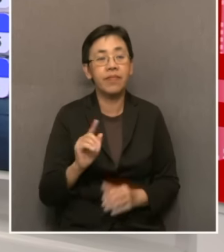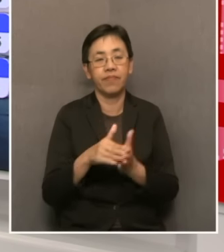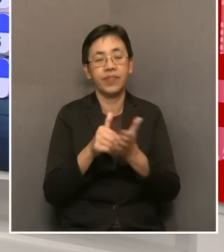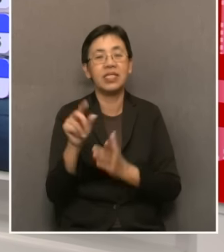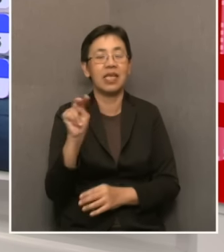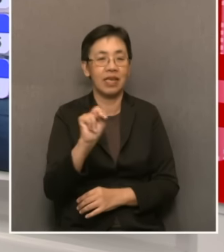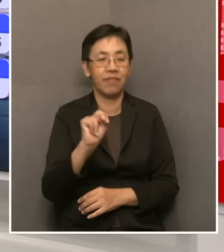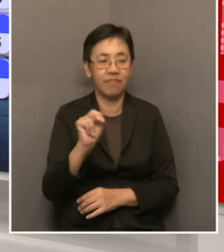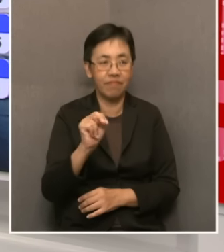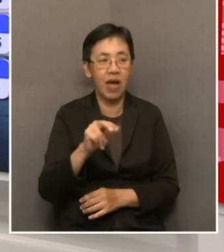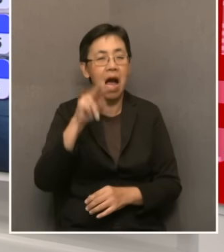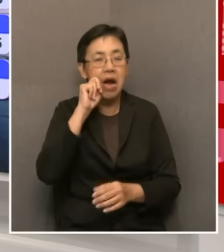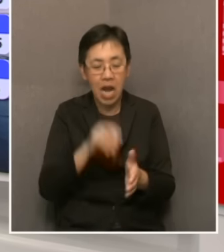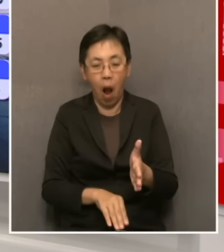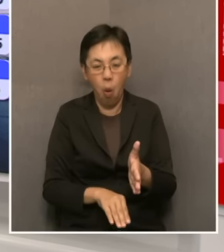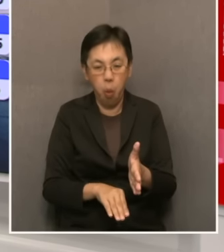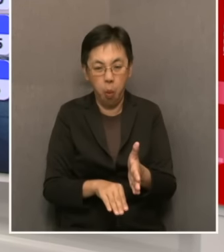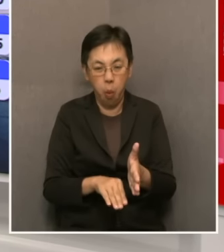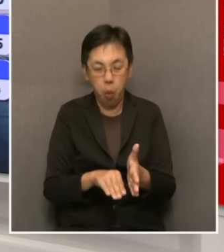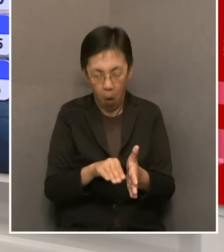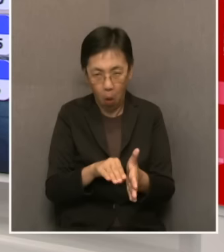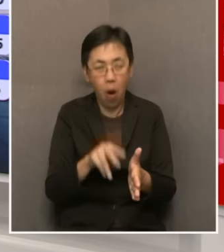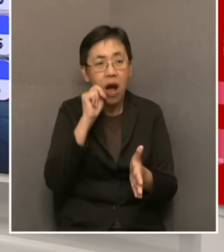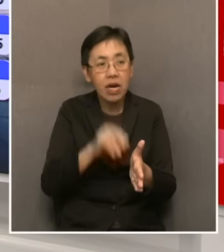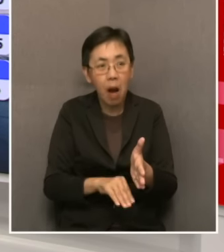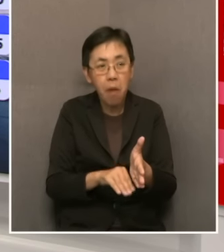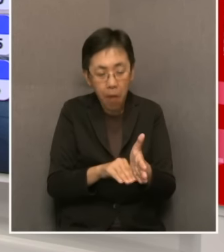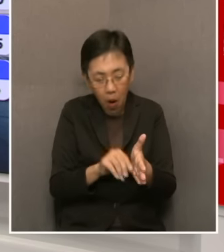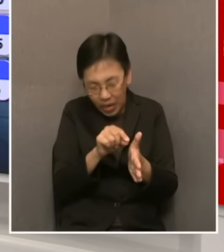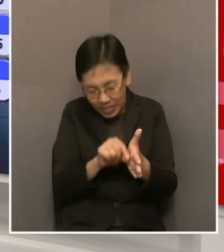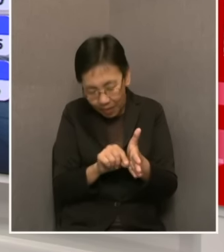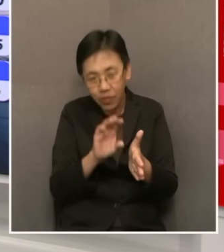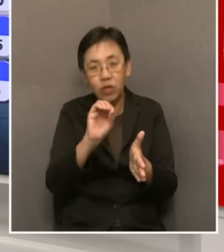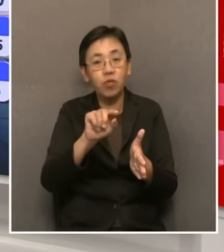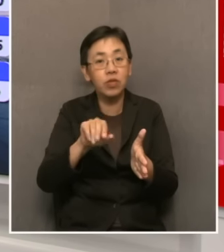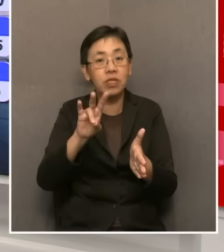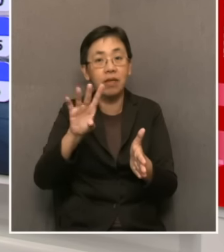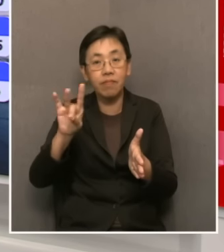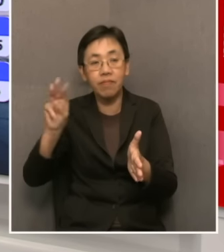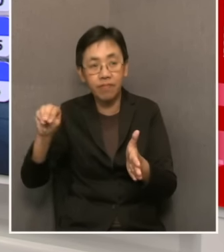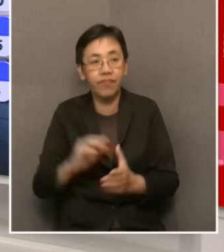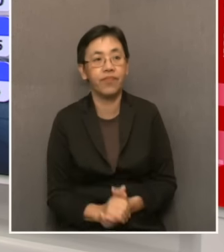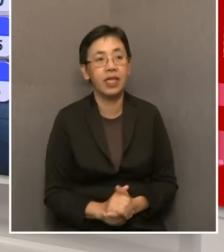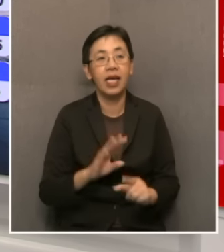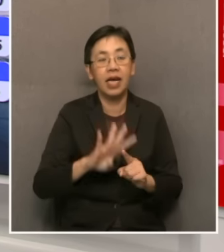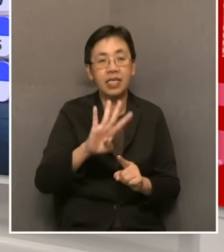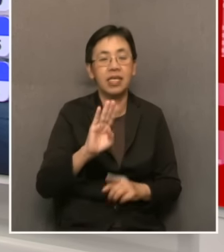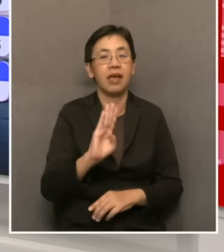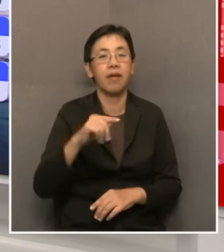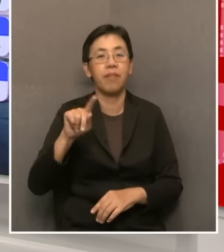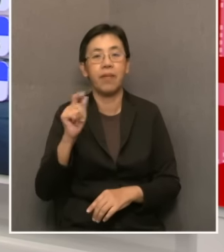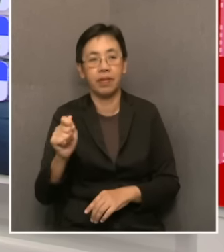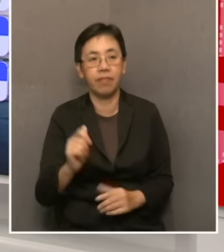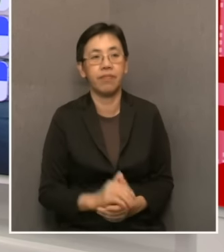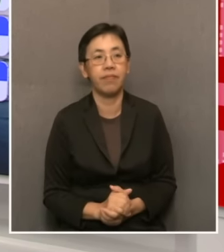อยู่นะคะคือน้ำมากแล้วก็น้ำยังต่ำกว่าตลิ่งอยู่ที่ 0.78 เมตรส่วนจุดที่4ค่ะที่บางปะอินตำบ